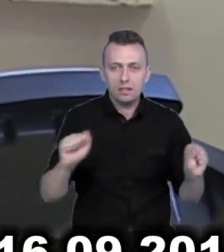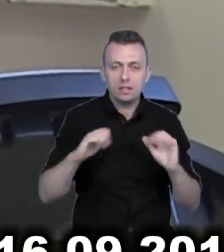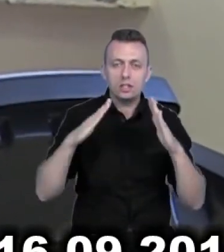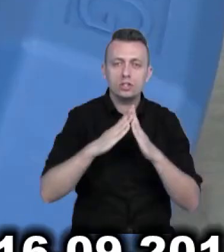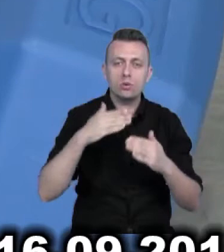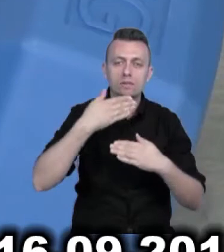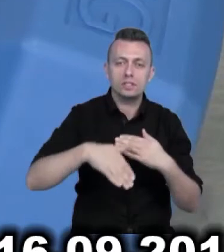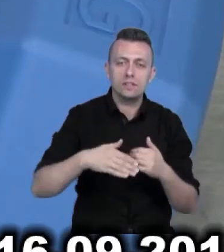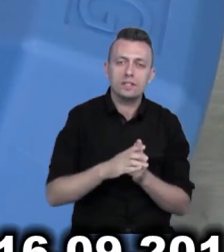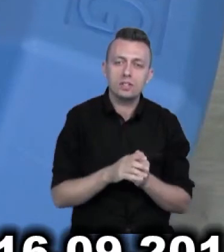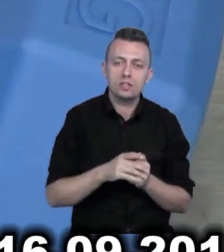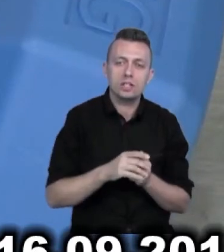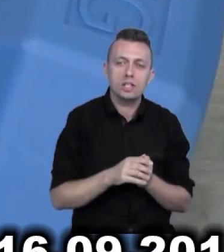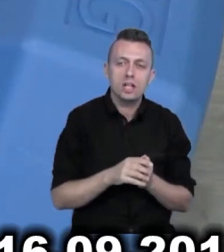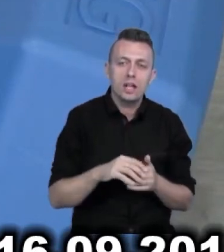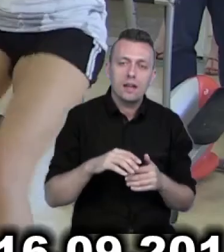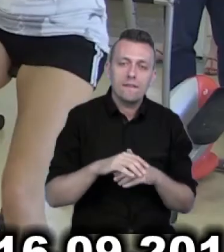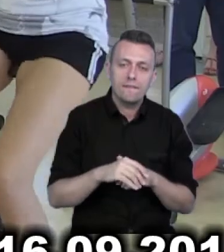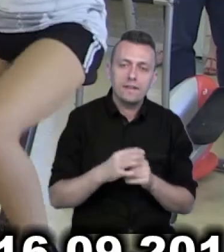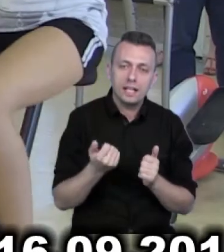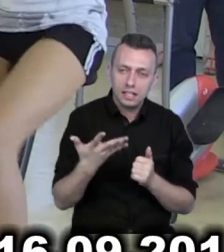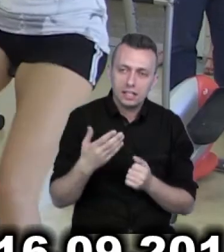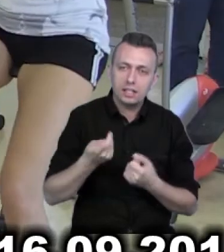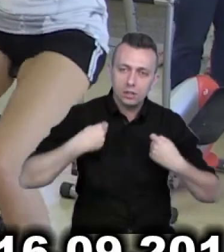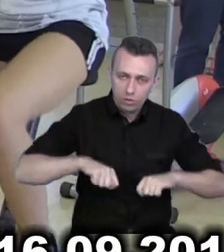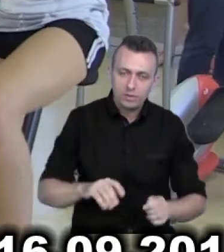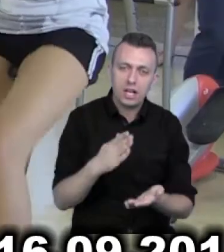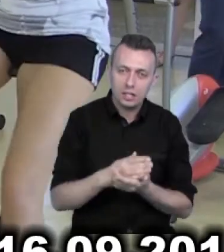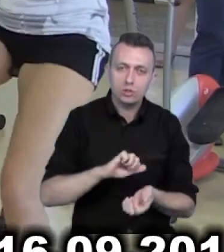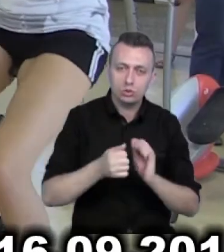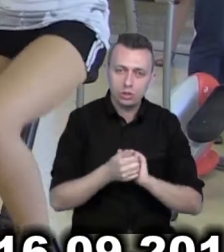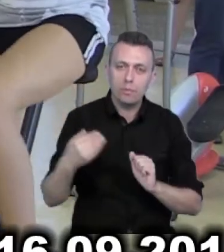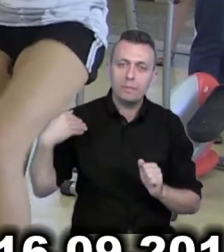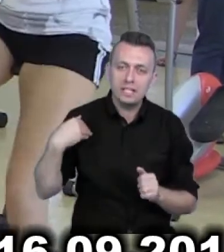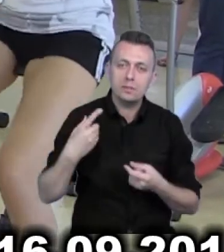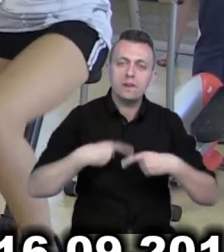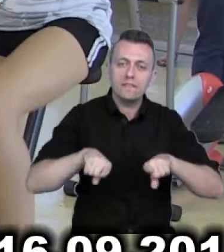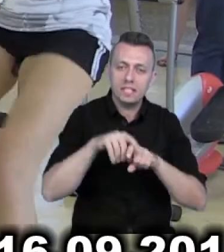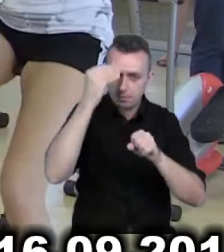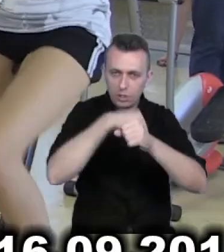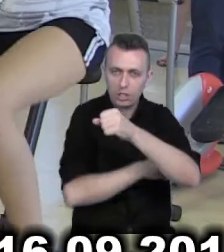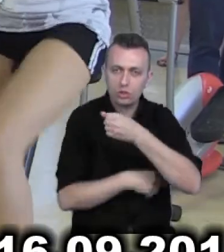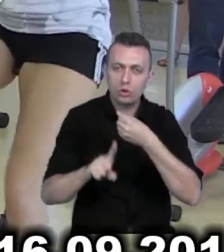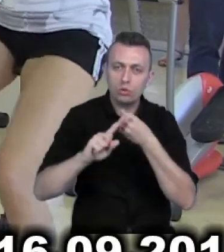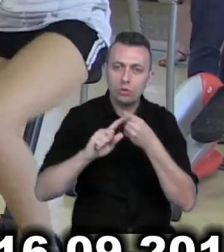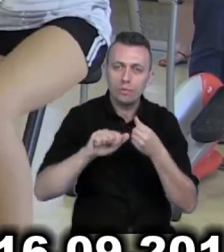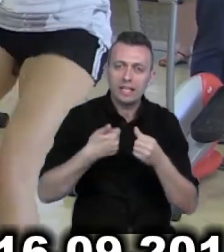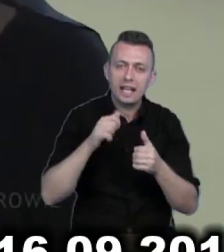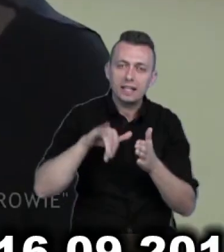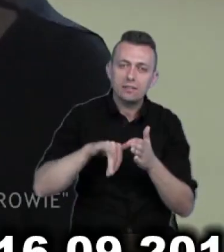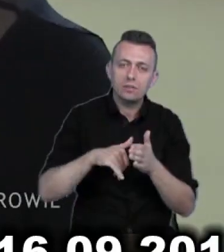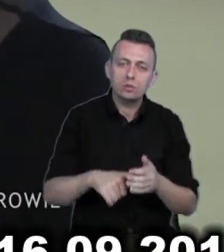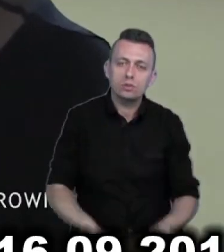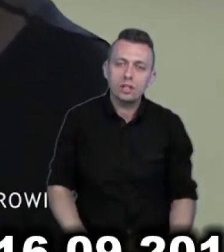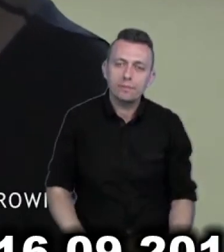w Dąbrowicach, Strzelcach, Kutnie, Oporowie i Bedlnie. Byliśmy z kamerą na otwarciu siłowni w Zespole Szkół nr 1 imienia Stanisława Staszica w Kutnie.